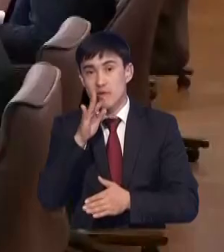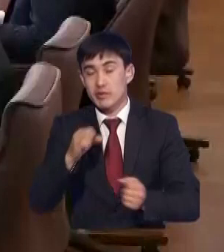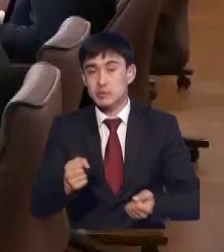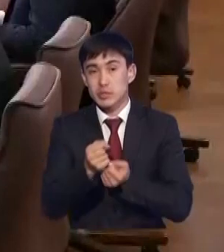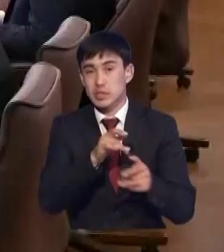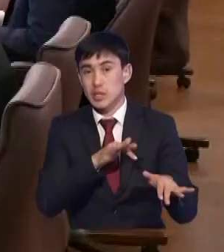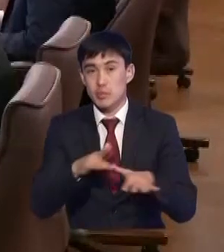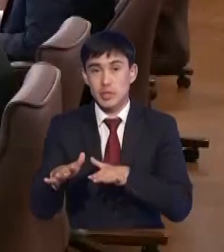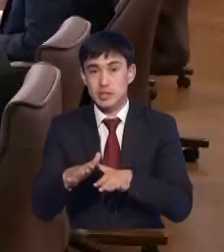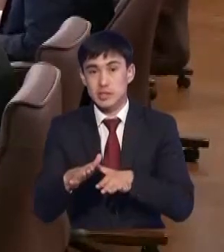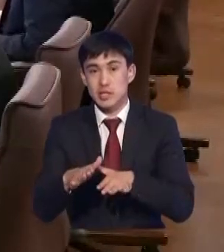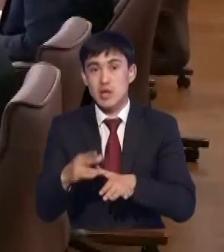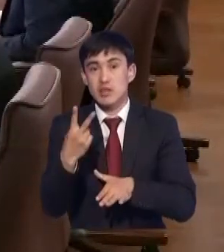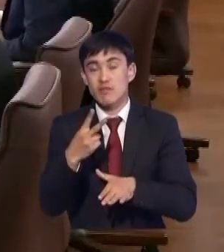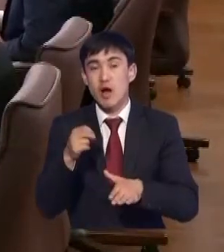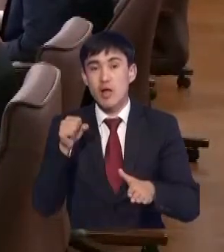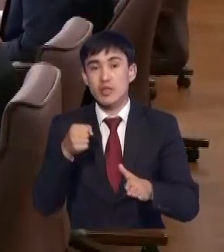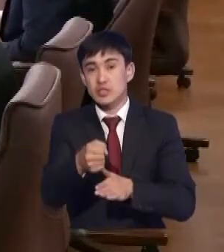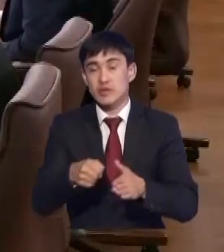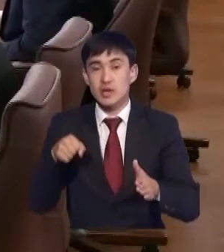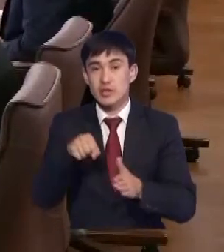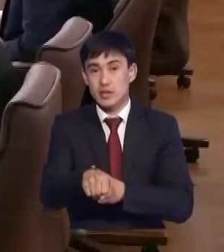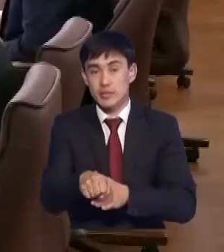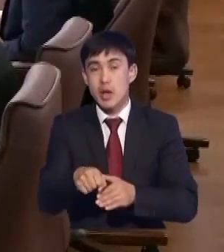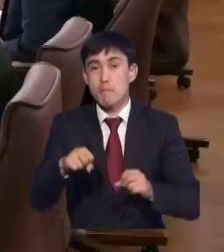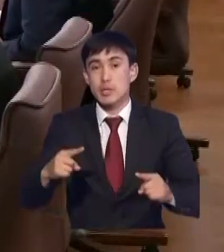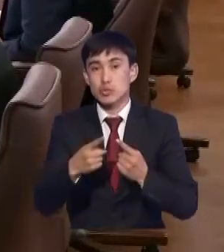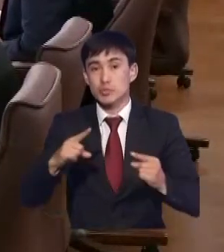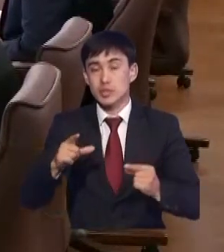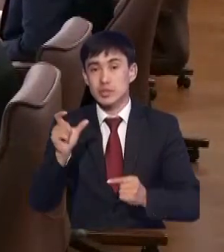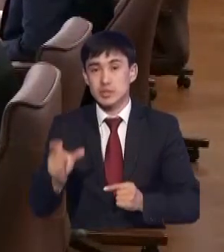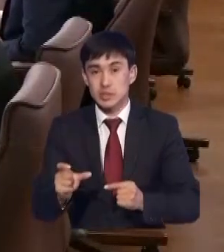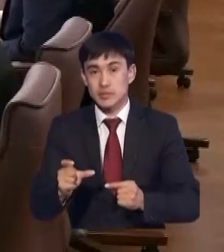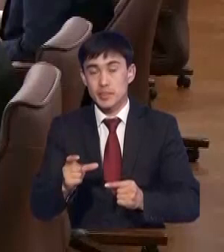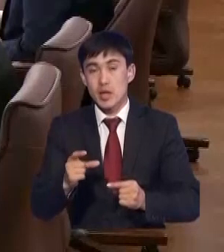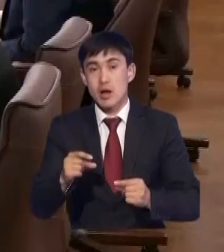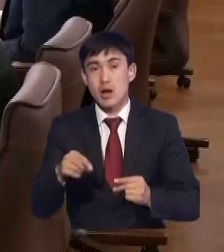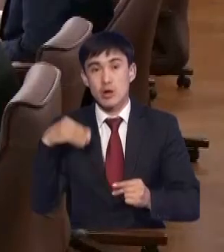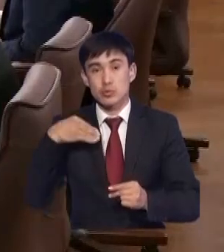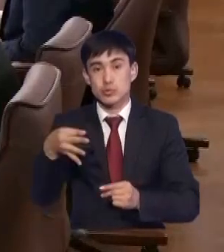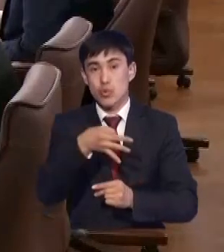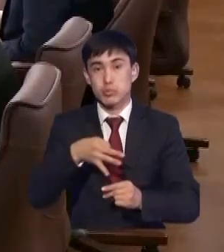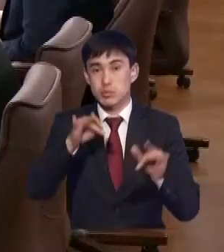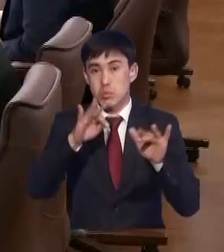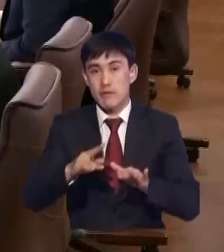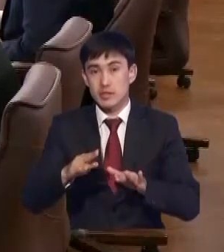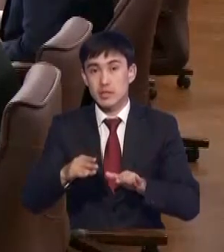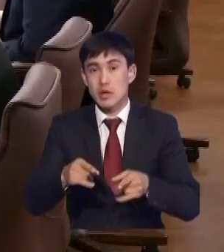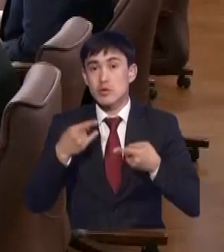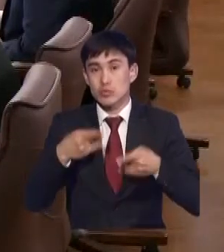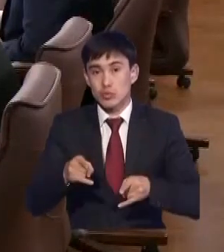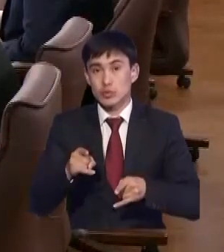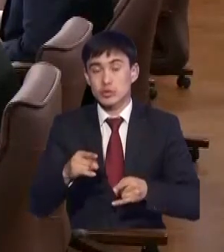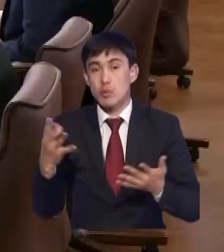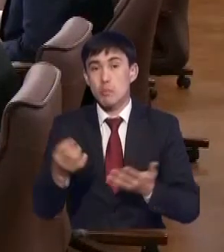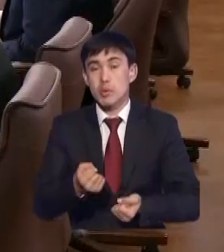спасательной операции нанесли два на живы хранения преступник задержан в Актюбинской области в условиях паводка пришлось принимать роды у